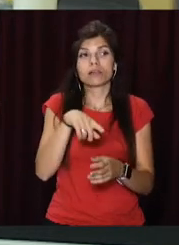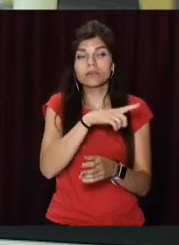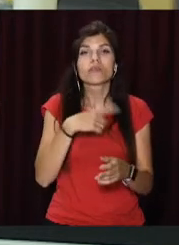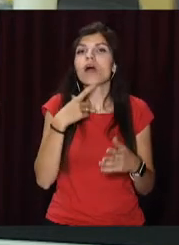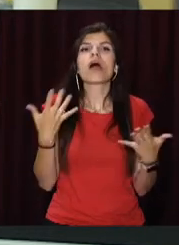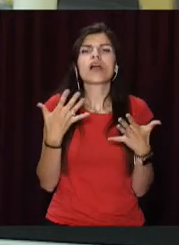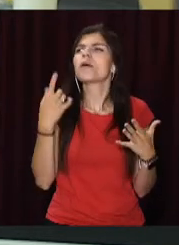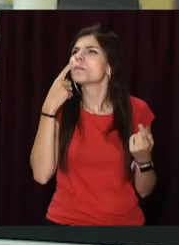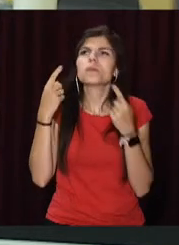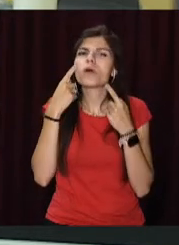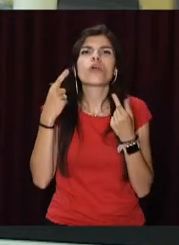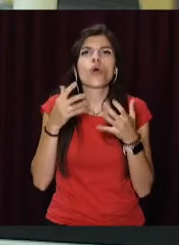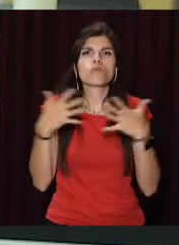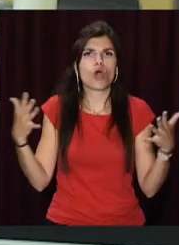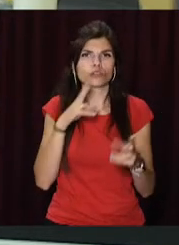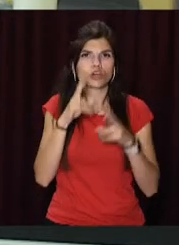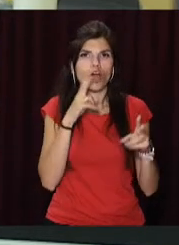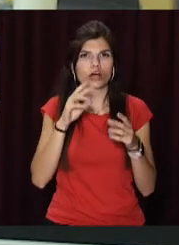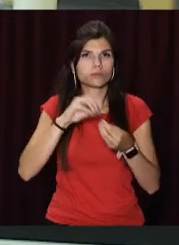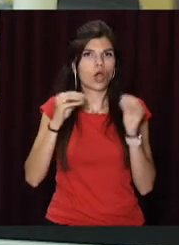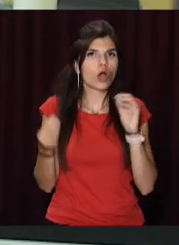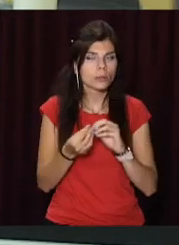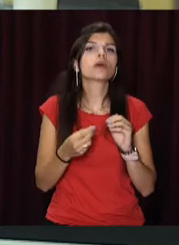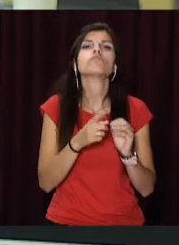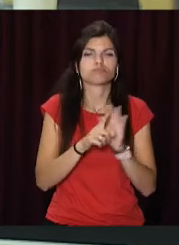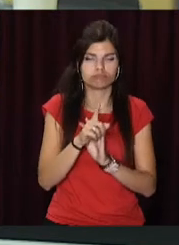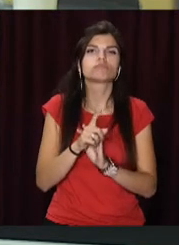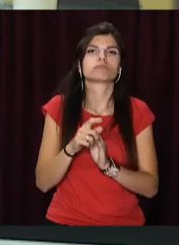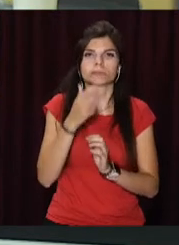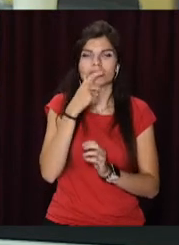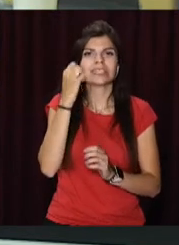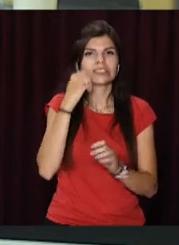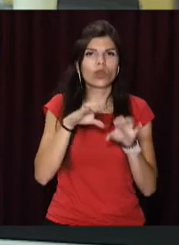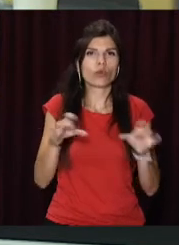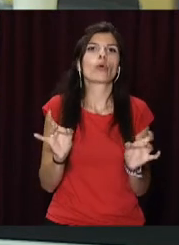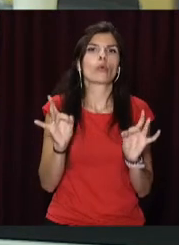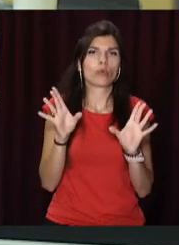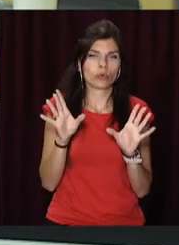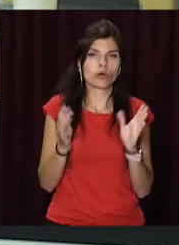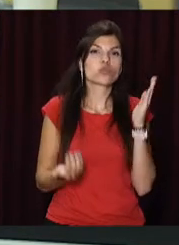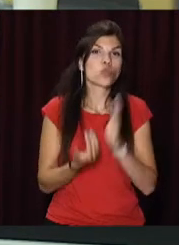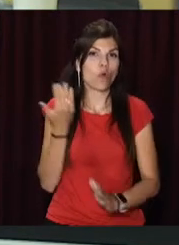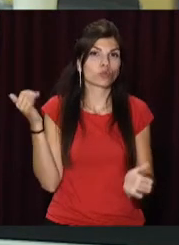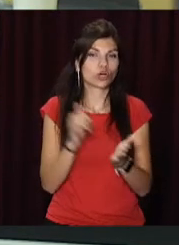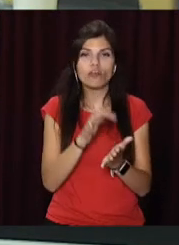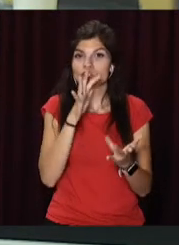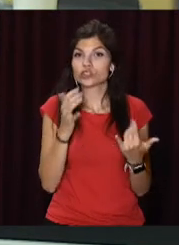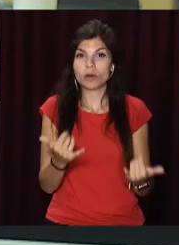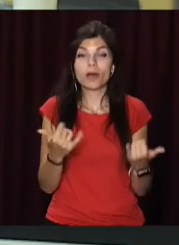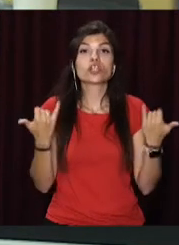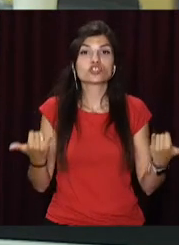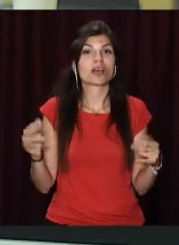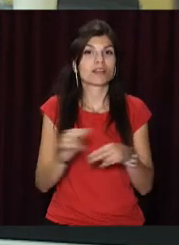яких багатоповерхівках найбільш аварійні комунікації, і розпочали з них. Старі труби демонтують і замінюють на нові та сучасні.